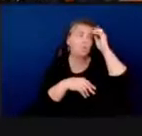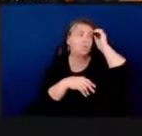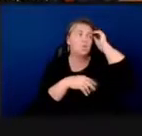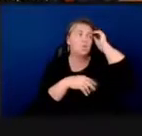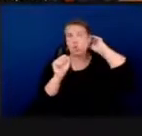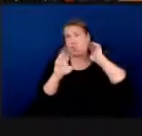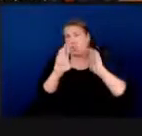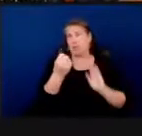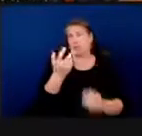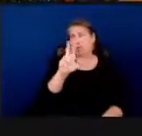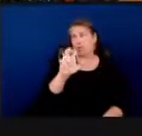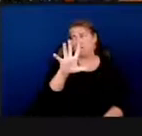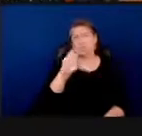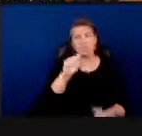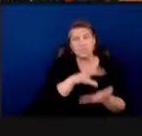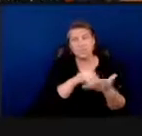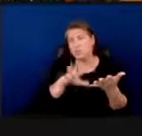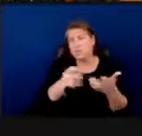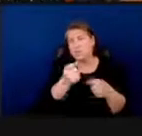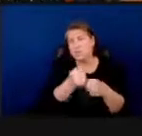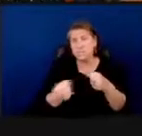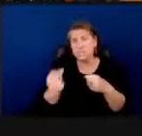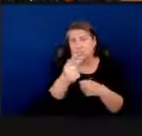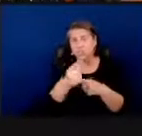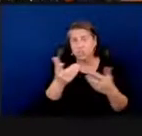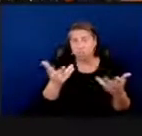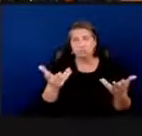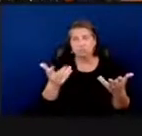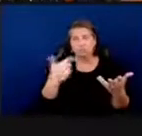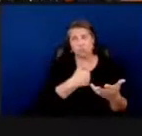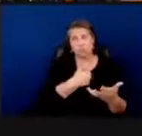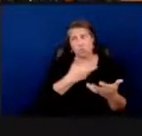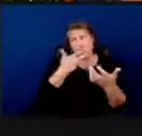75 wakipata shule karibu na kwao nyumbani.